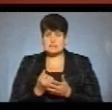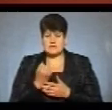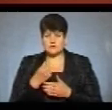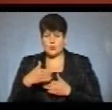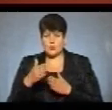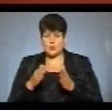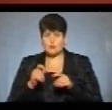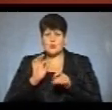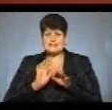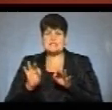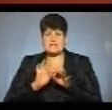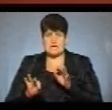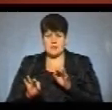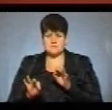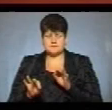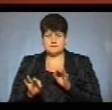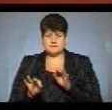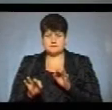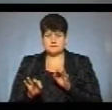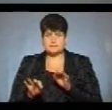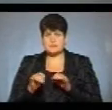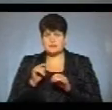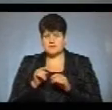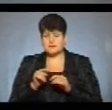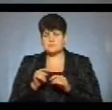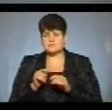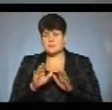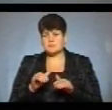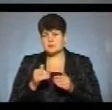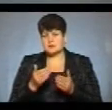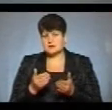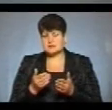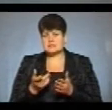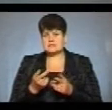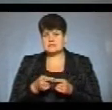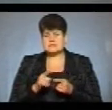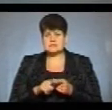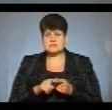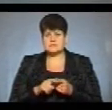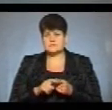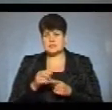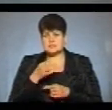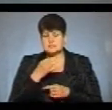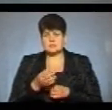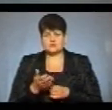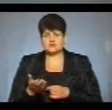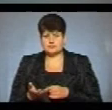з сірниками. Така передача, бачите, таке, от зараз закривається. Я скажу,